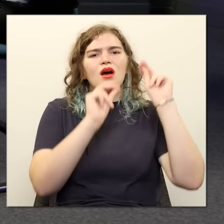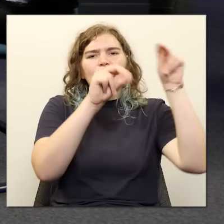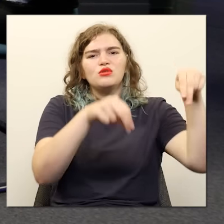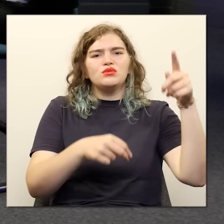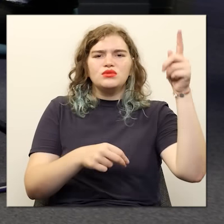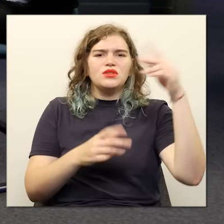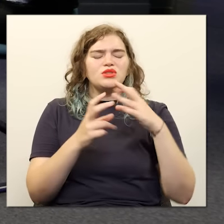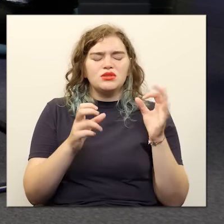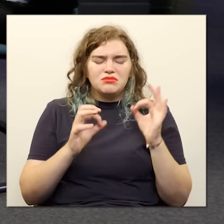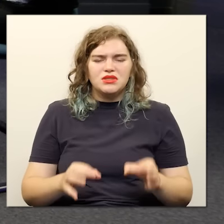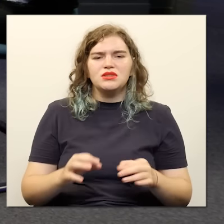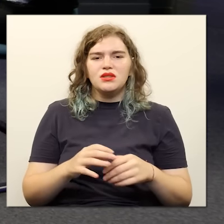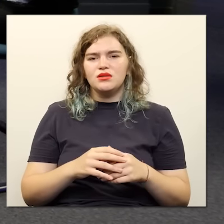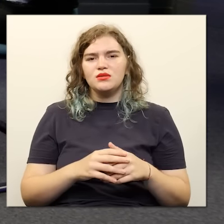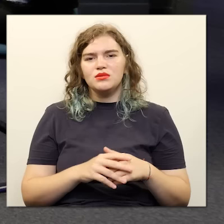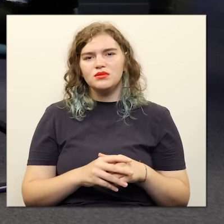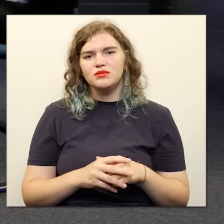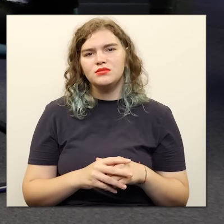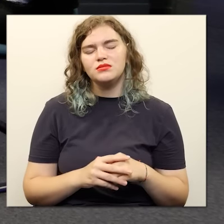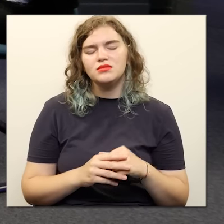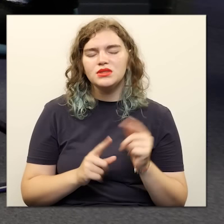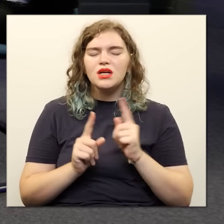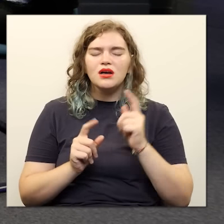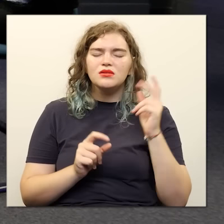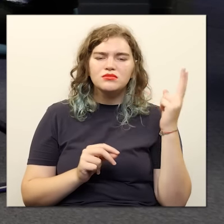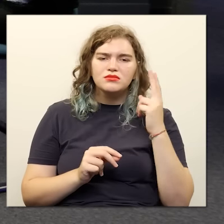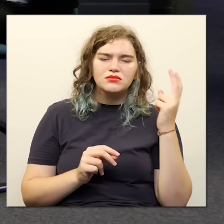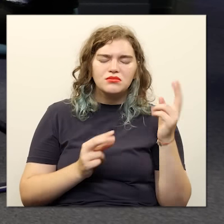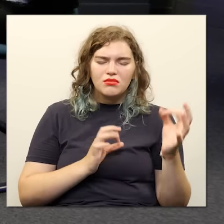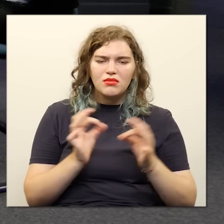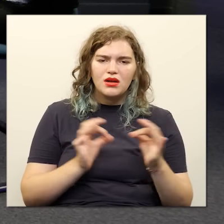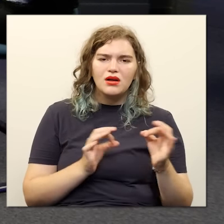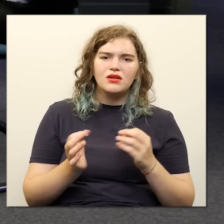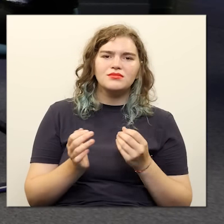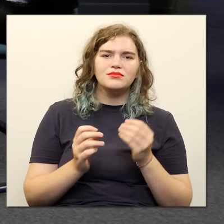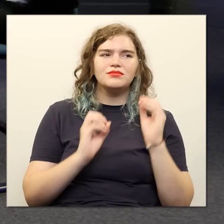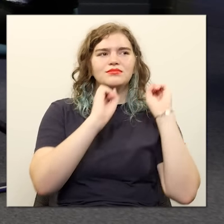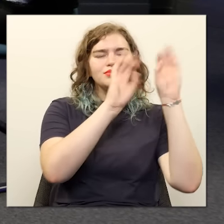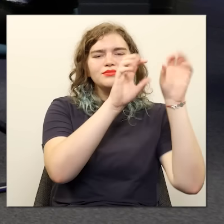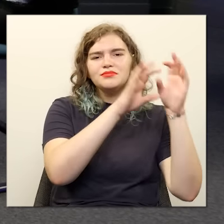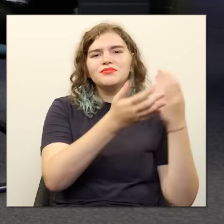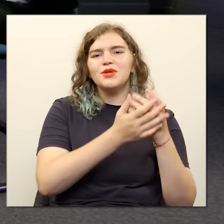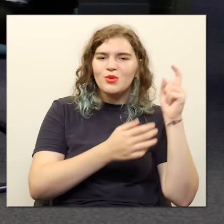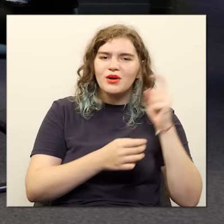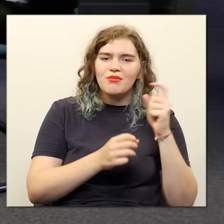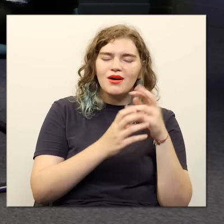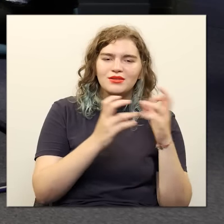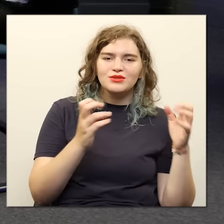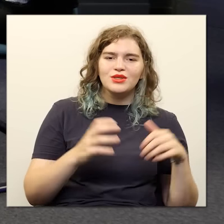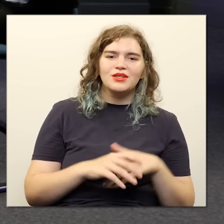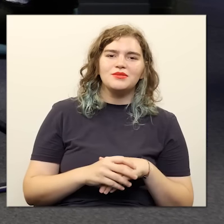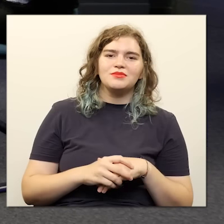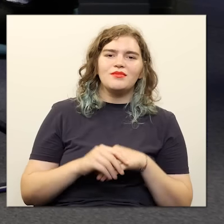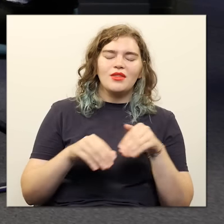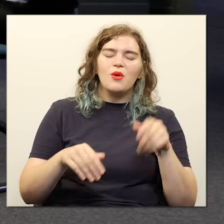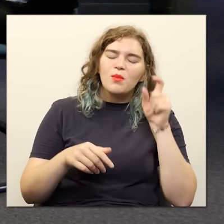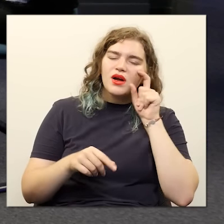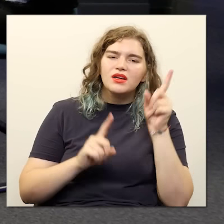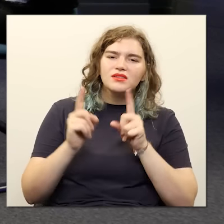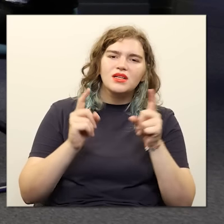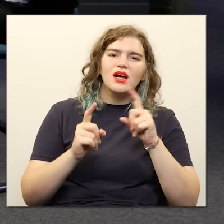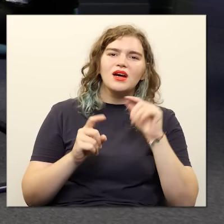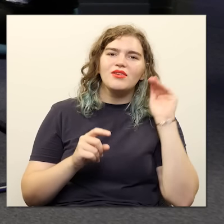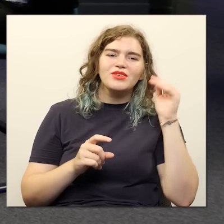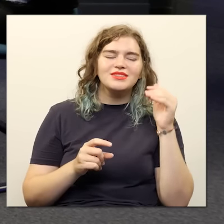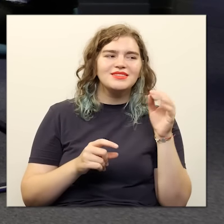duce în cer. Merge. Să călăuzirea lui Dumnezeu. Exact. Da. Să pune pe rudă, să depozitează pe rudă. Acum cred că